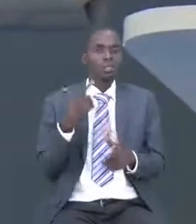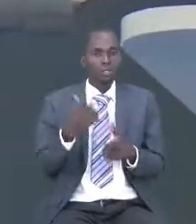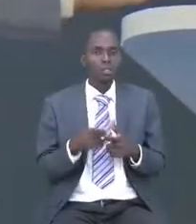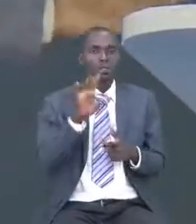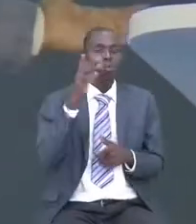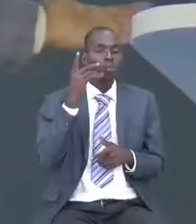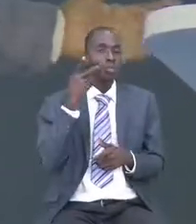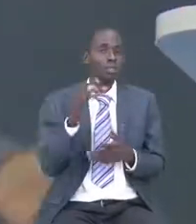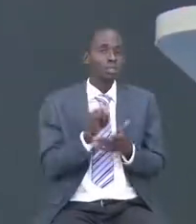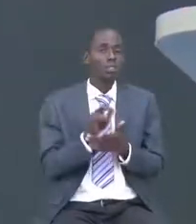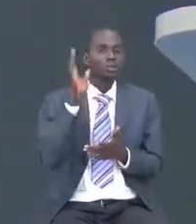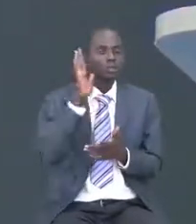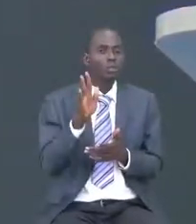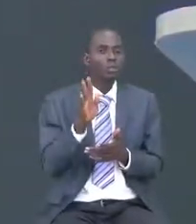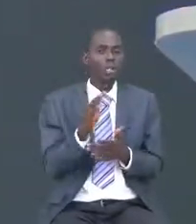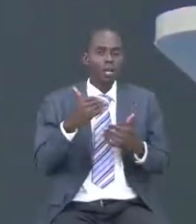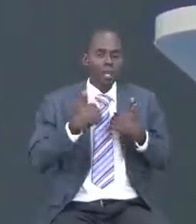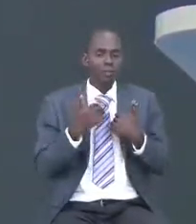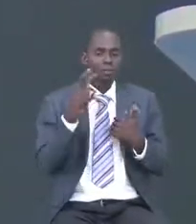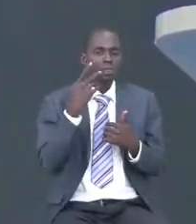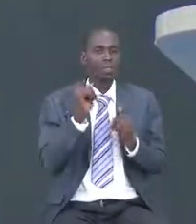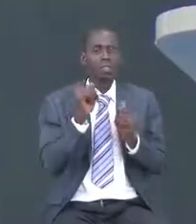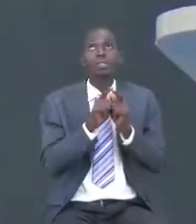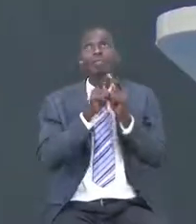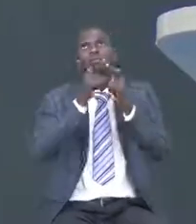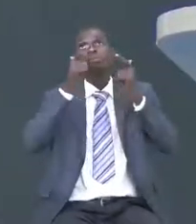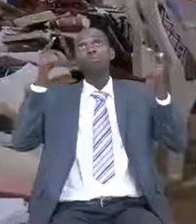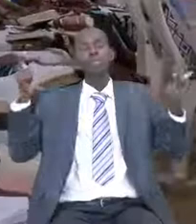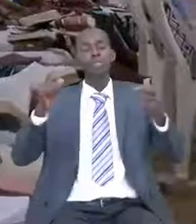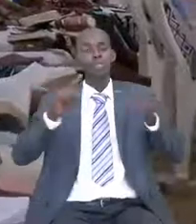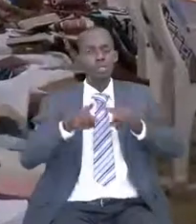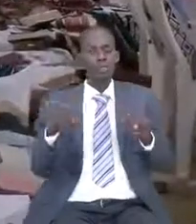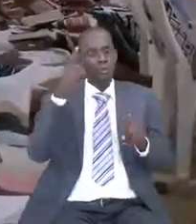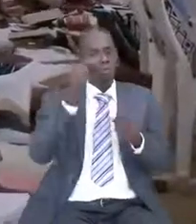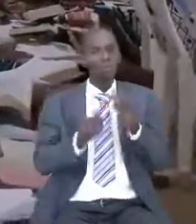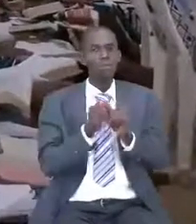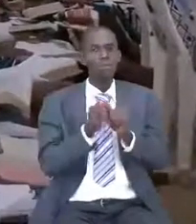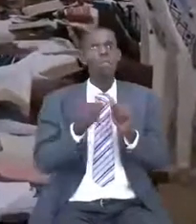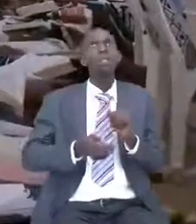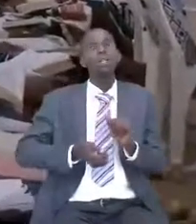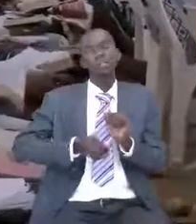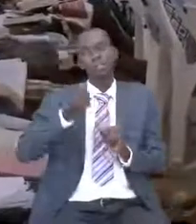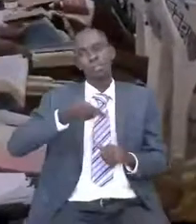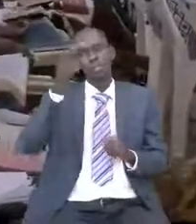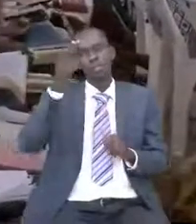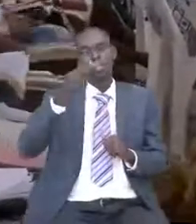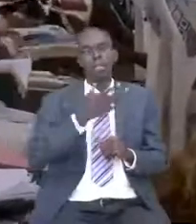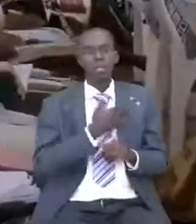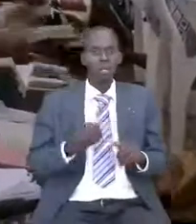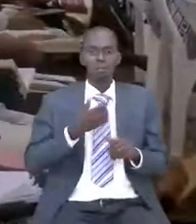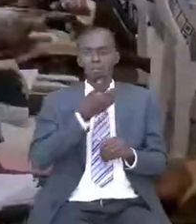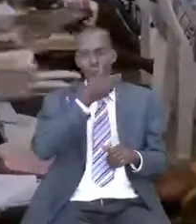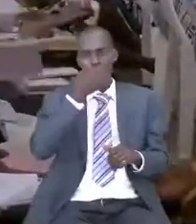aura une grande différence pour le meilleur, plus élevé au nom de Jésus. Trois éléments, nous allons voir dans le premier